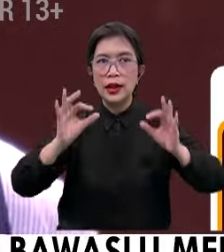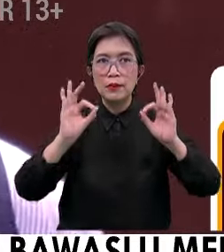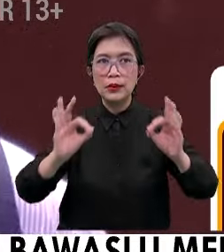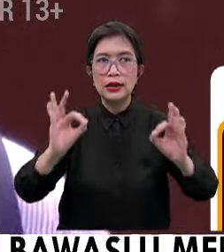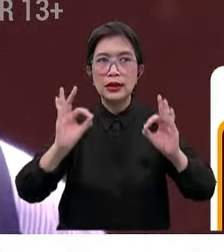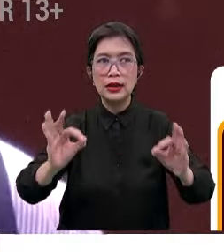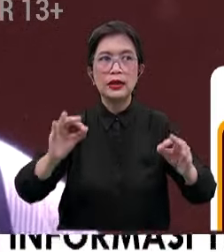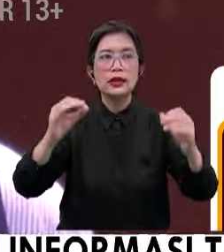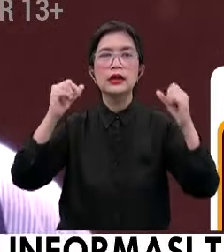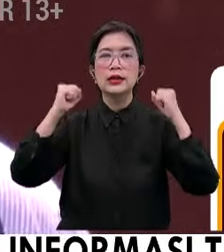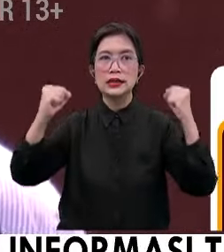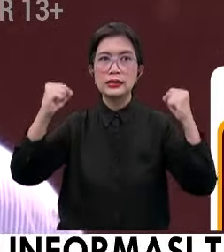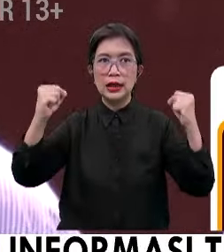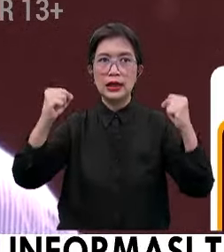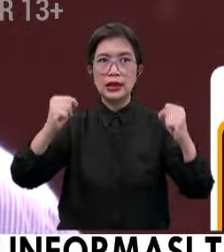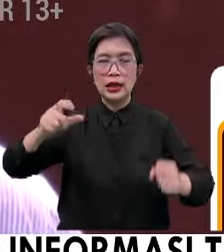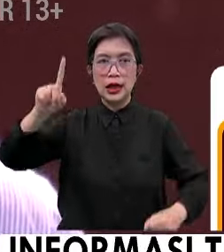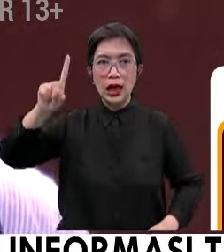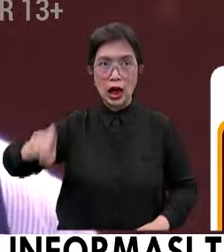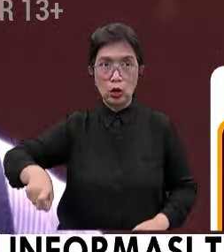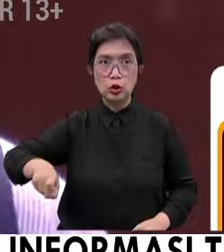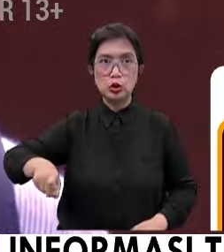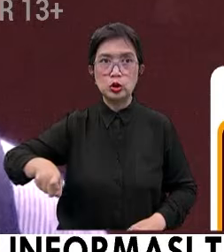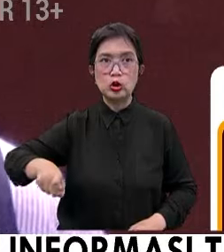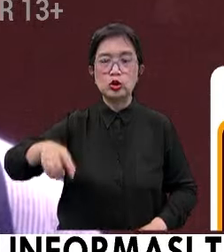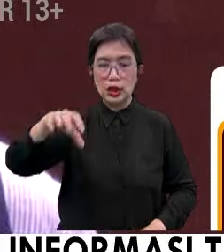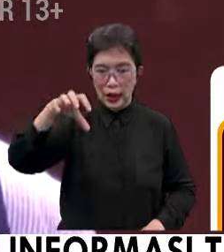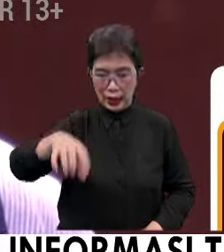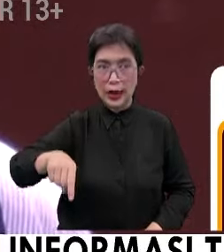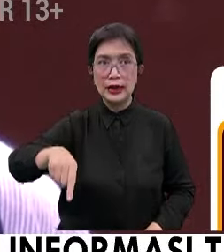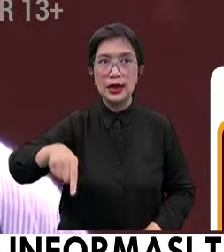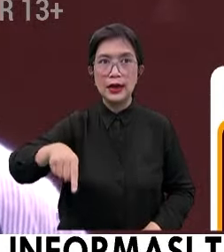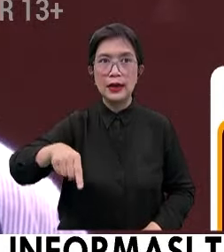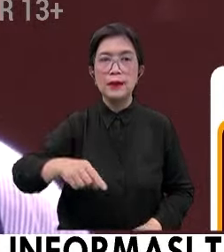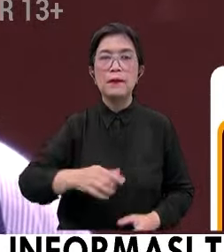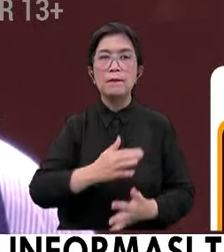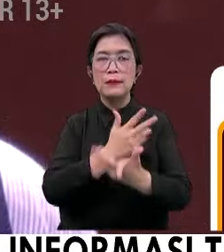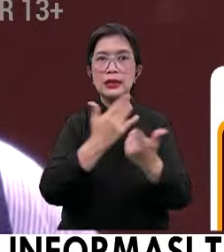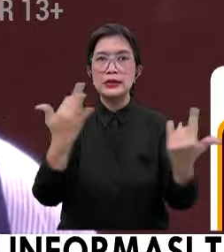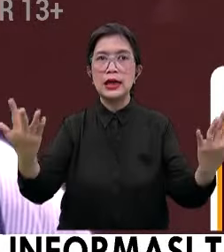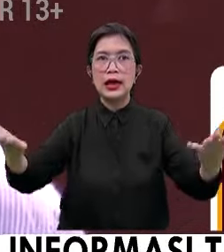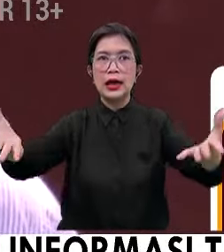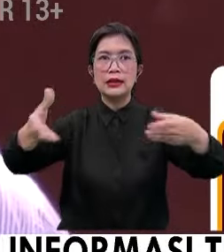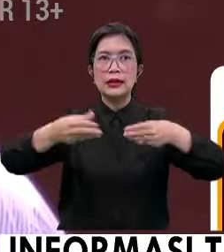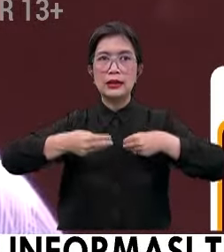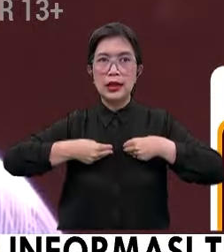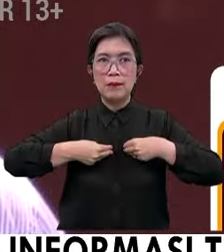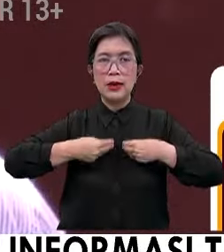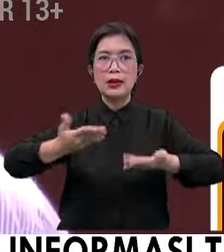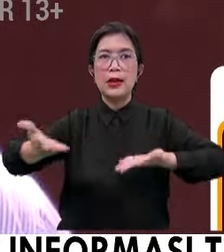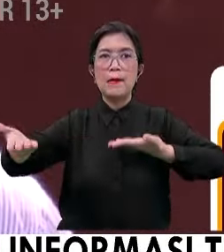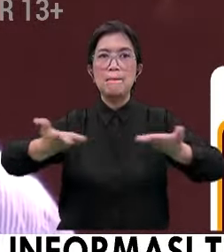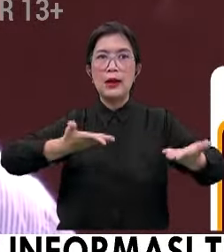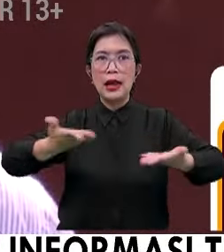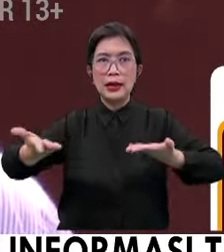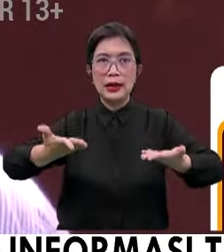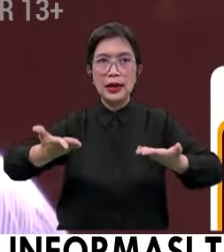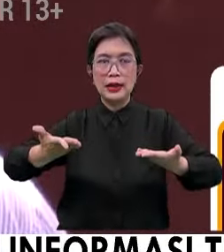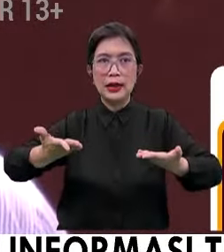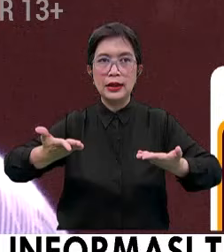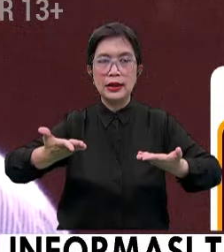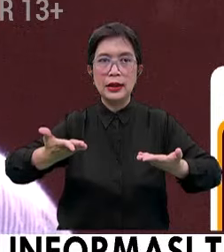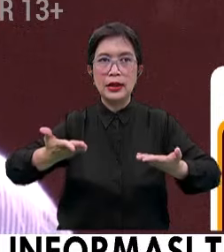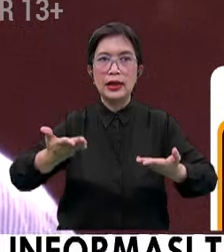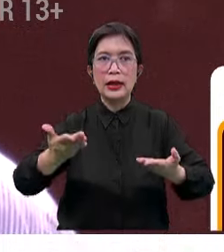kesehatan harus tersedia sehingga masyarakat mendapatkan pelayanan